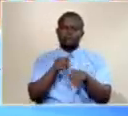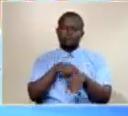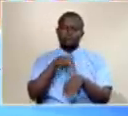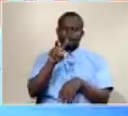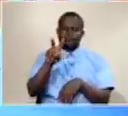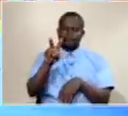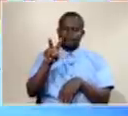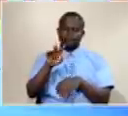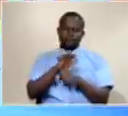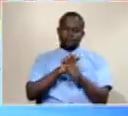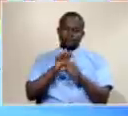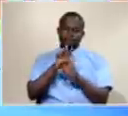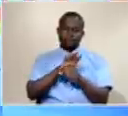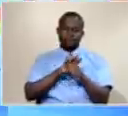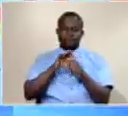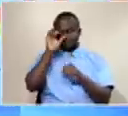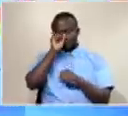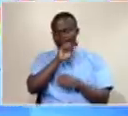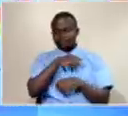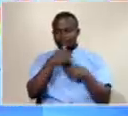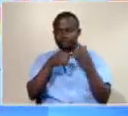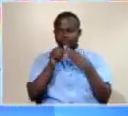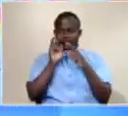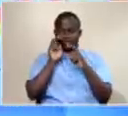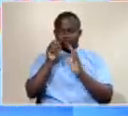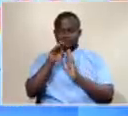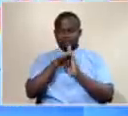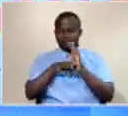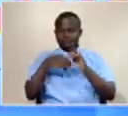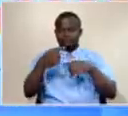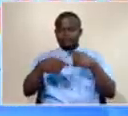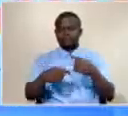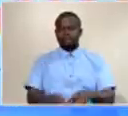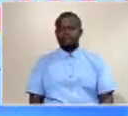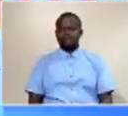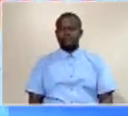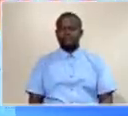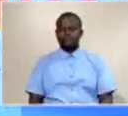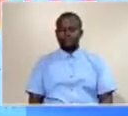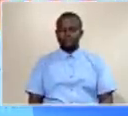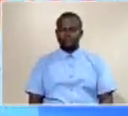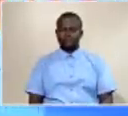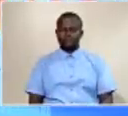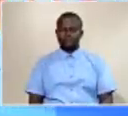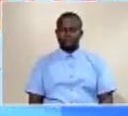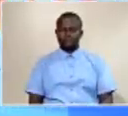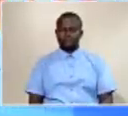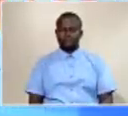kwisambizuzwe nimuze gucikwa agataho kandi gahunda za televiziyo Rwanda zo ziracyakomeje